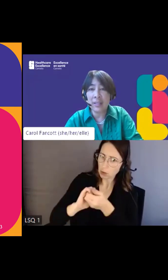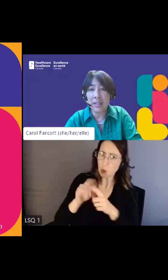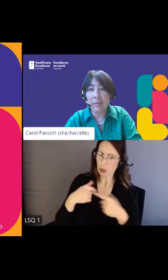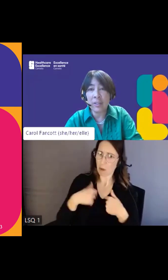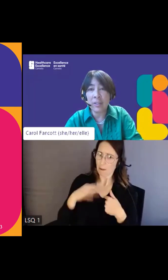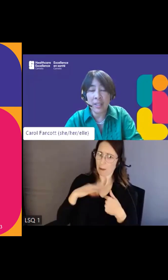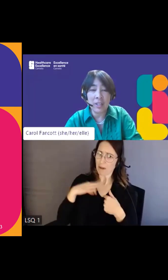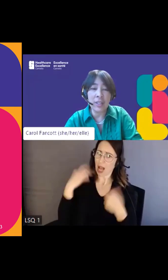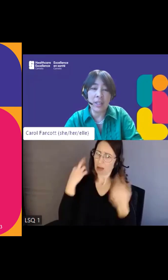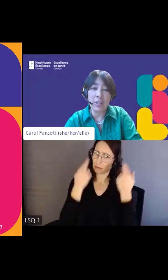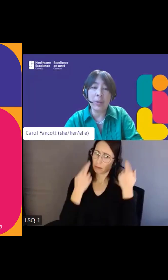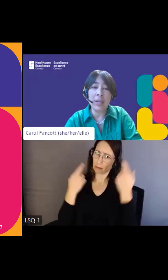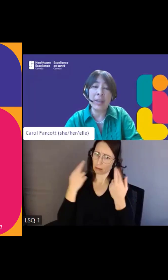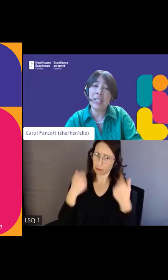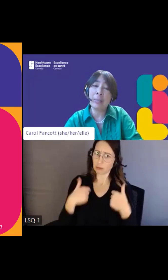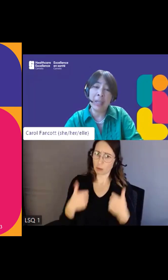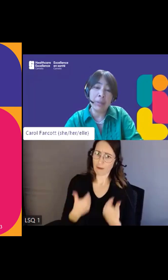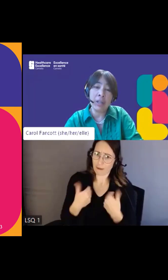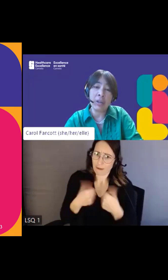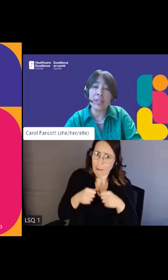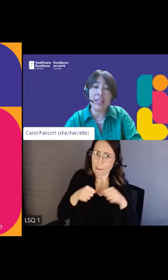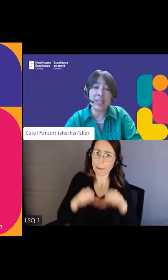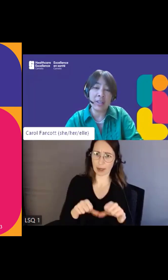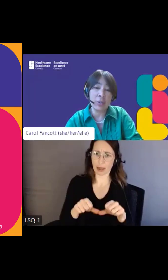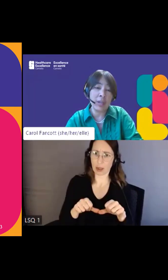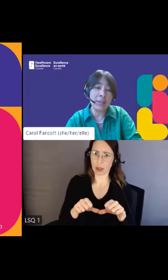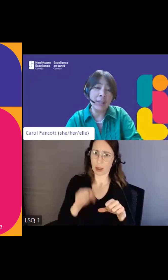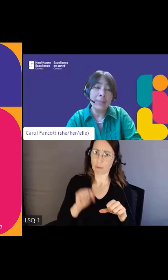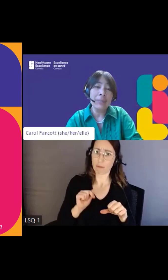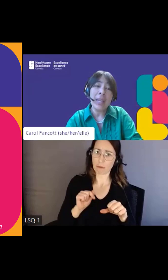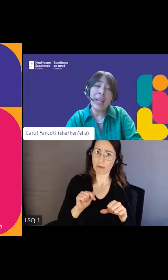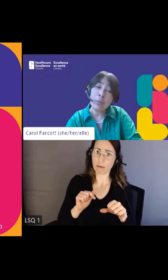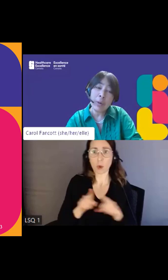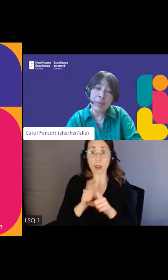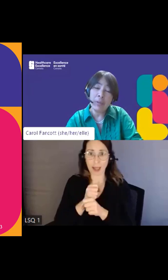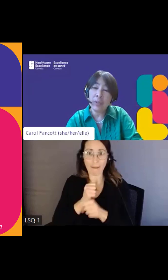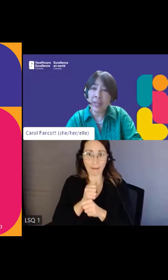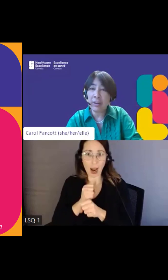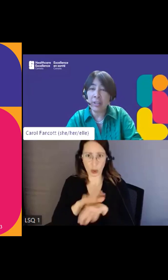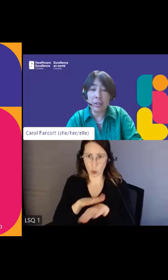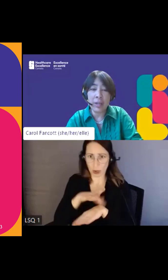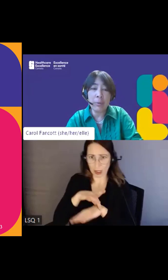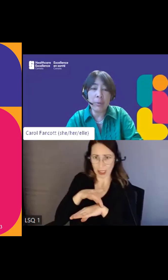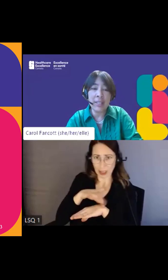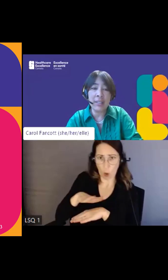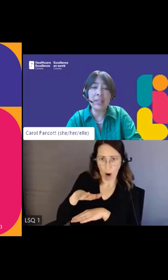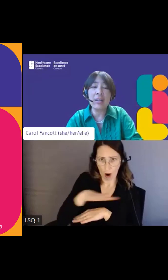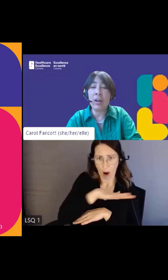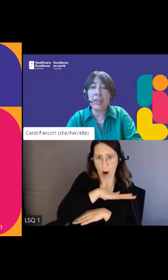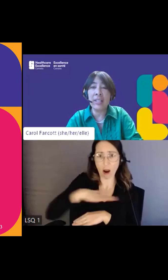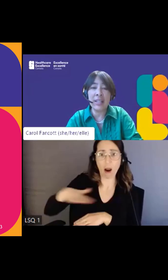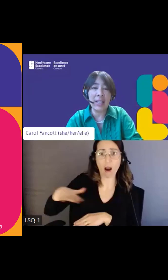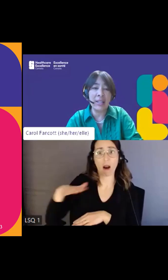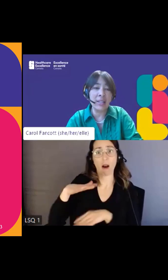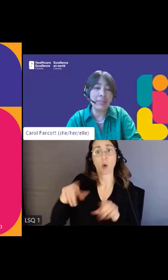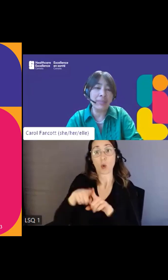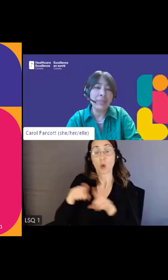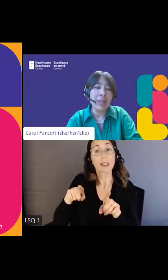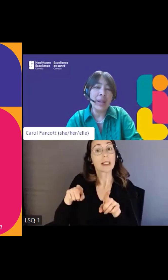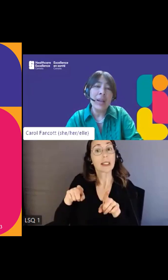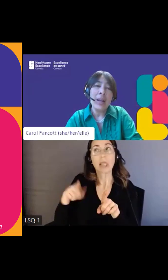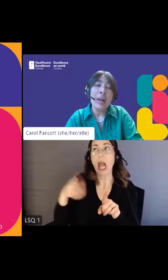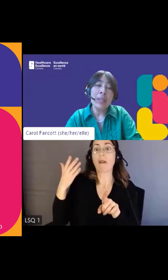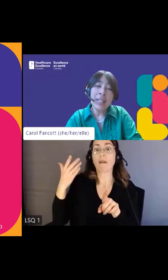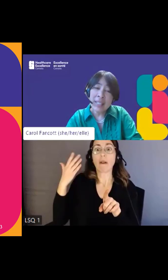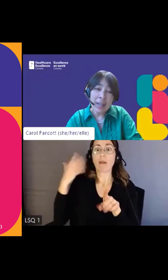et de travailler sur ce territoire. Et là est le résultat de nombreux sacrifices aussi. Veuillez prendre un moment maintenant pour